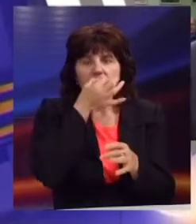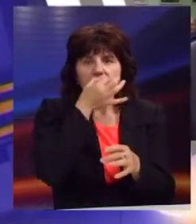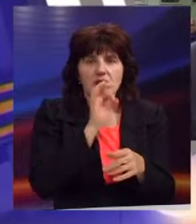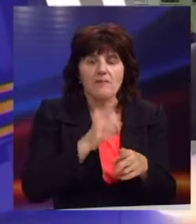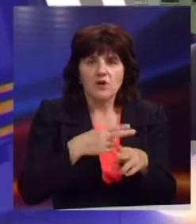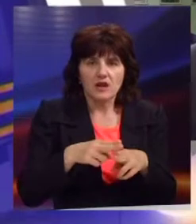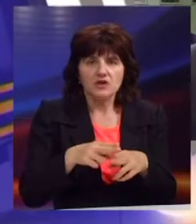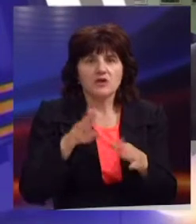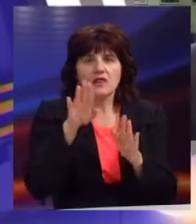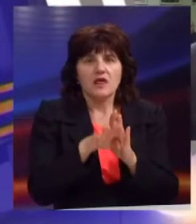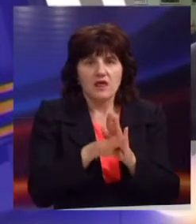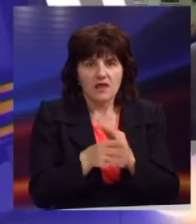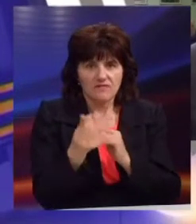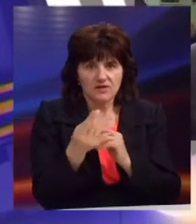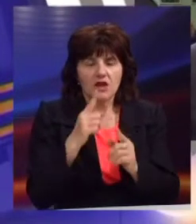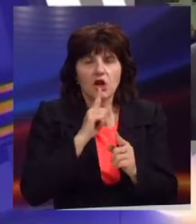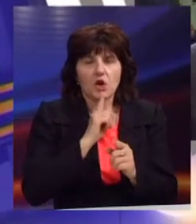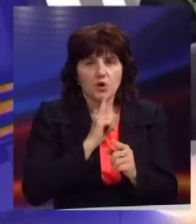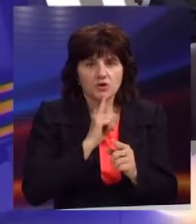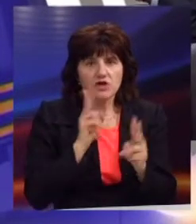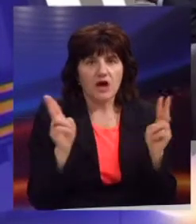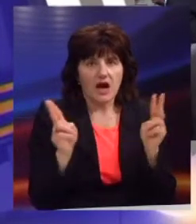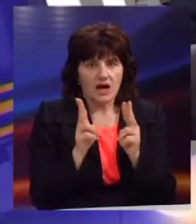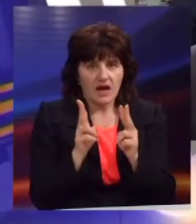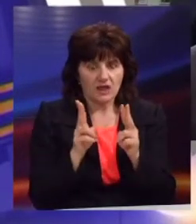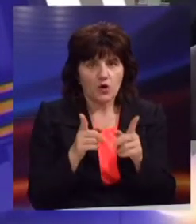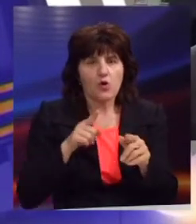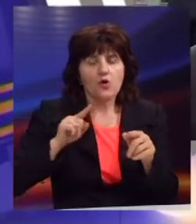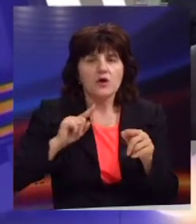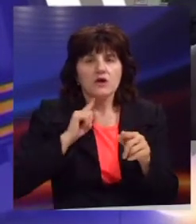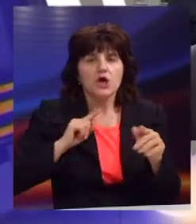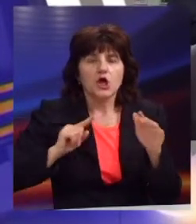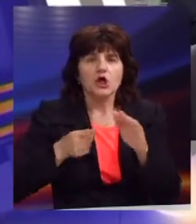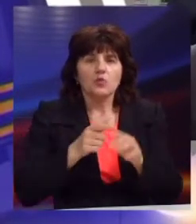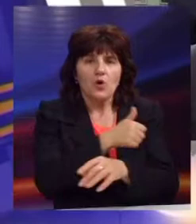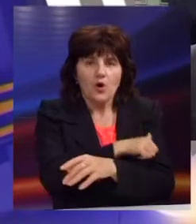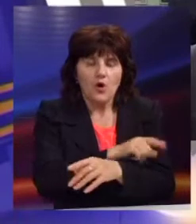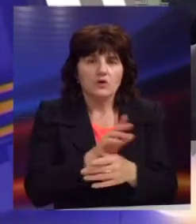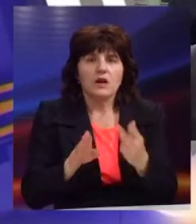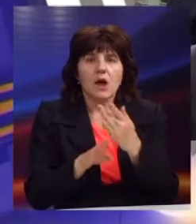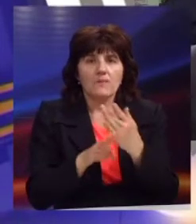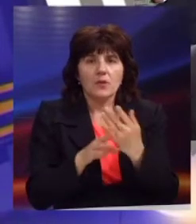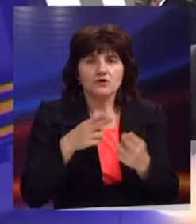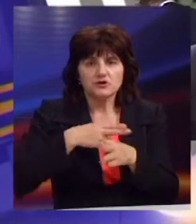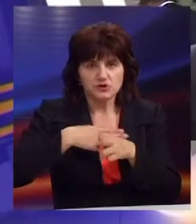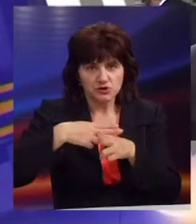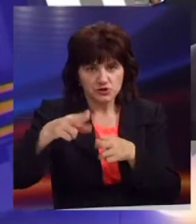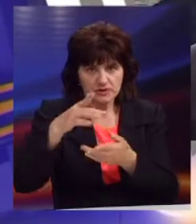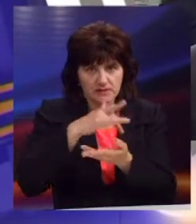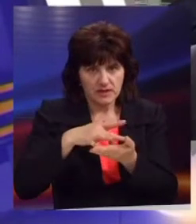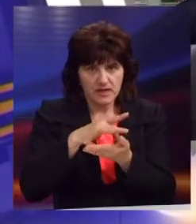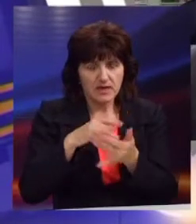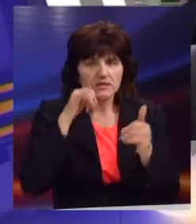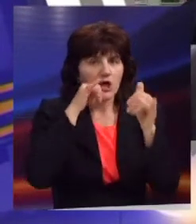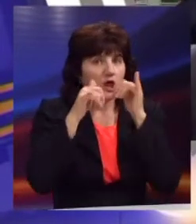najpovoljnija rešenja, najjeftinija rešenja i rešenja koja će kratkoročno, ali na duge staze pomoći da imamo čistije jezero, da možemo da